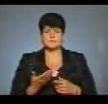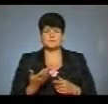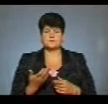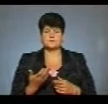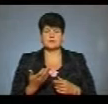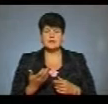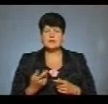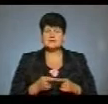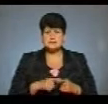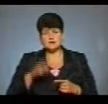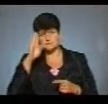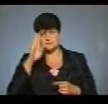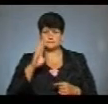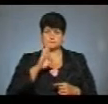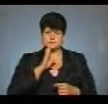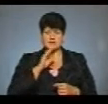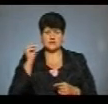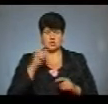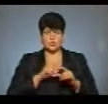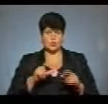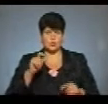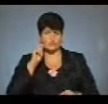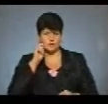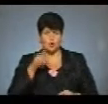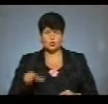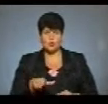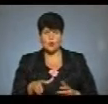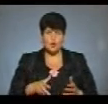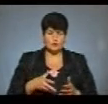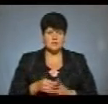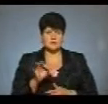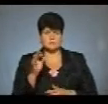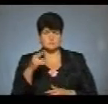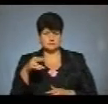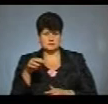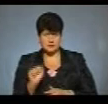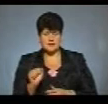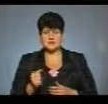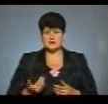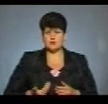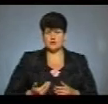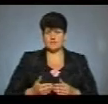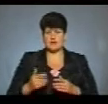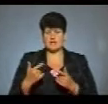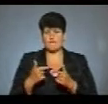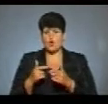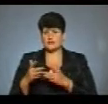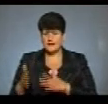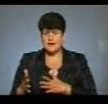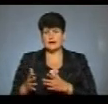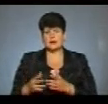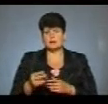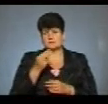Чанаккале. Це хлопці та дівчата шкільного віку. Дорогу оплатить облдержадміністрація, за проживання в готелі, харчування та